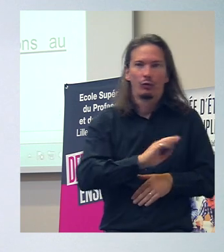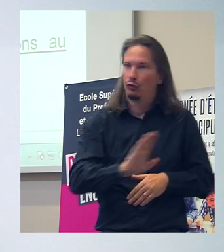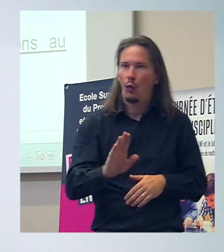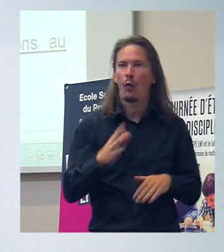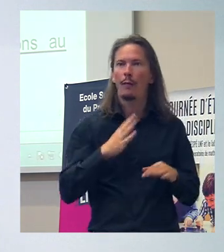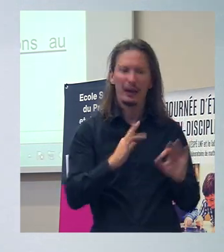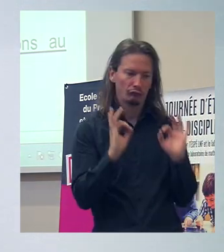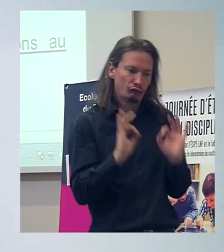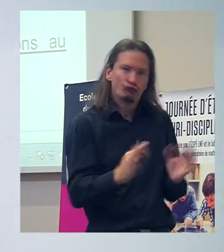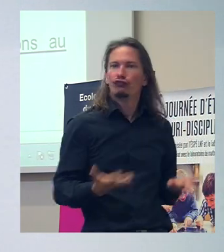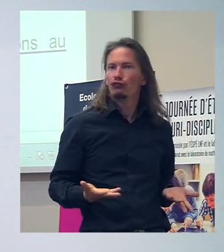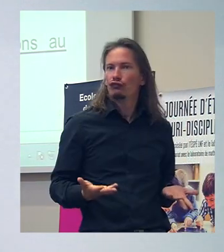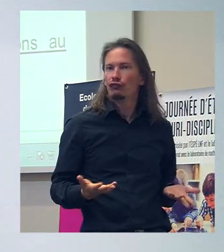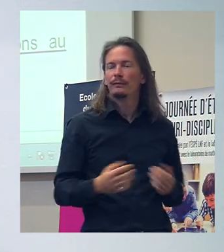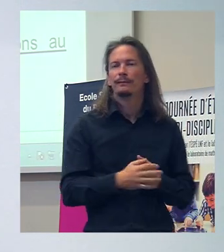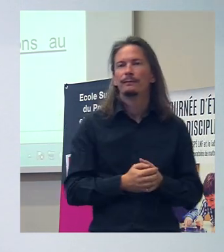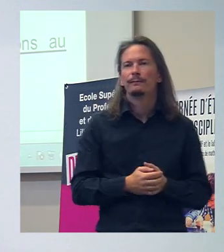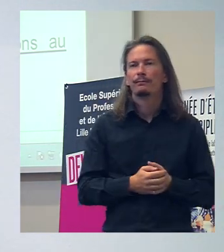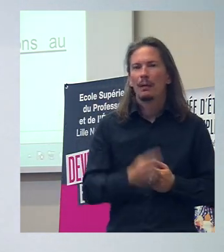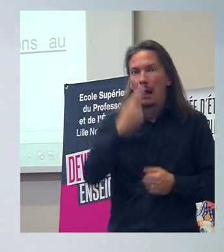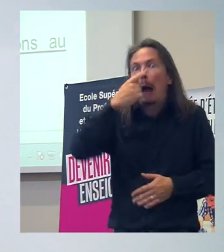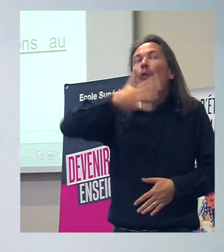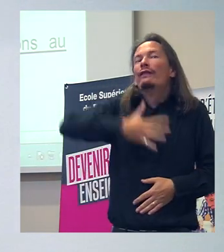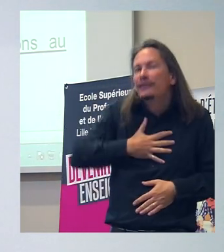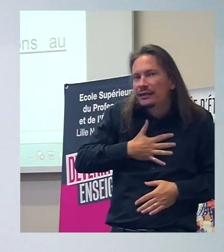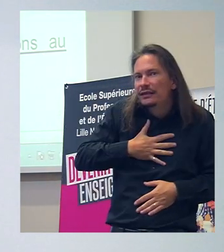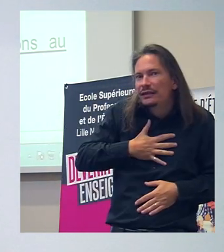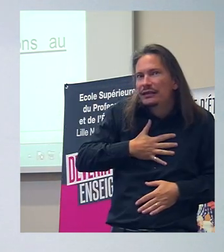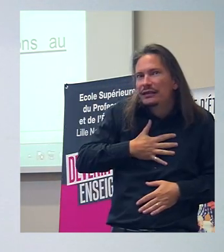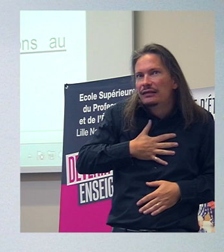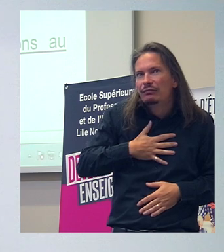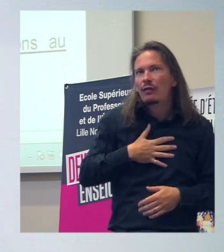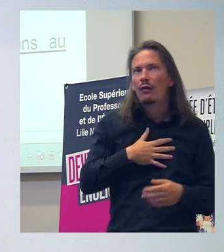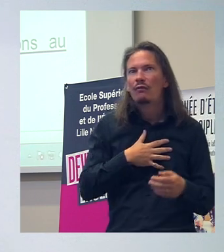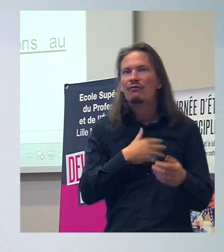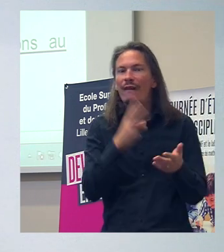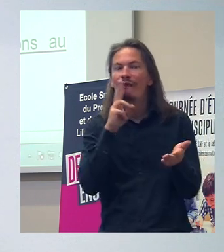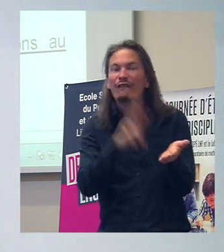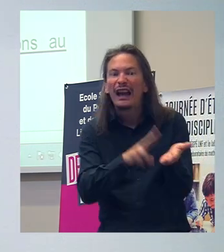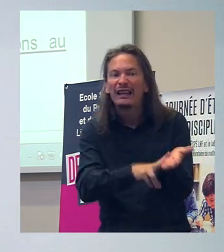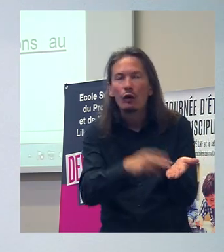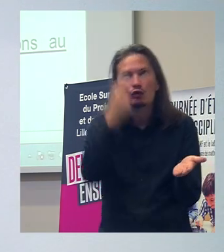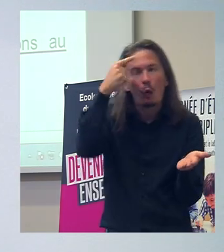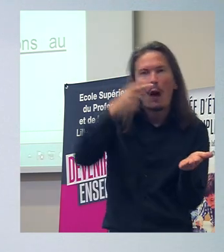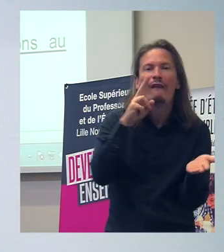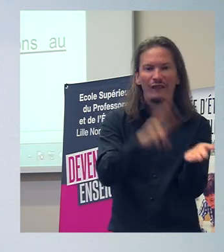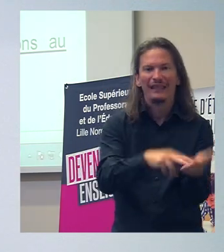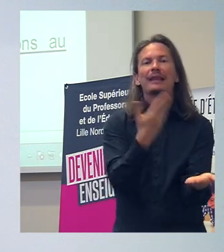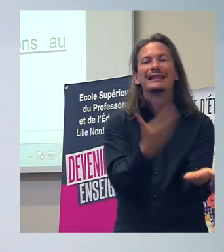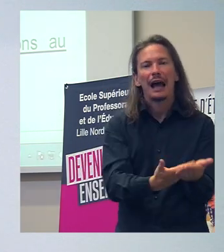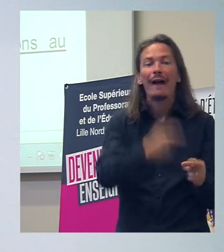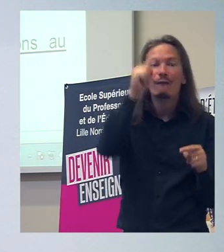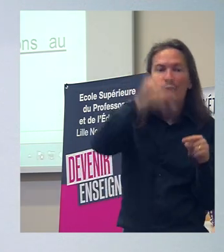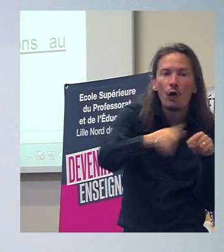légitime. Je prétends dire une vérité ou je prétends dire que c'est ça qu'il